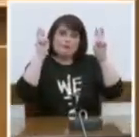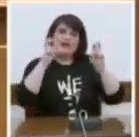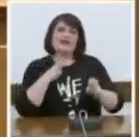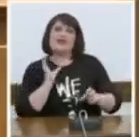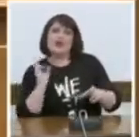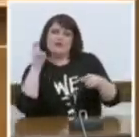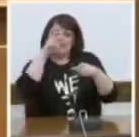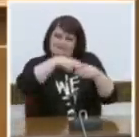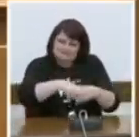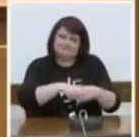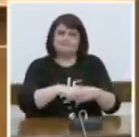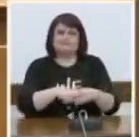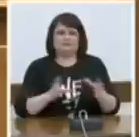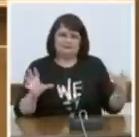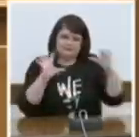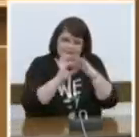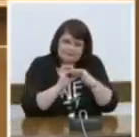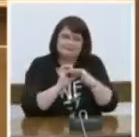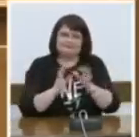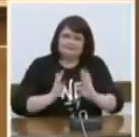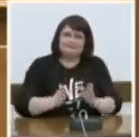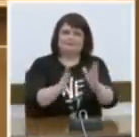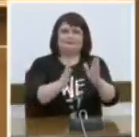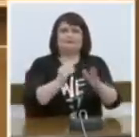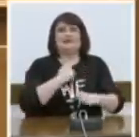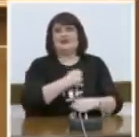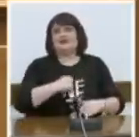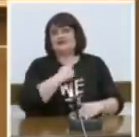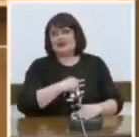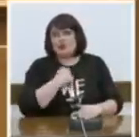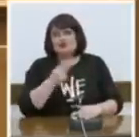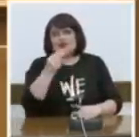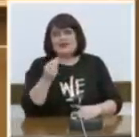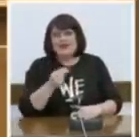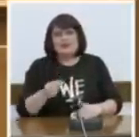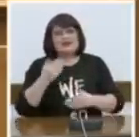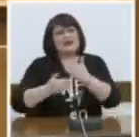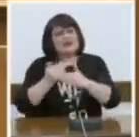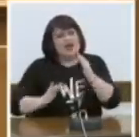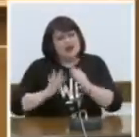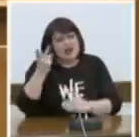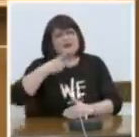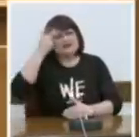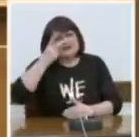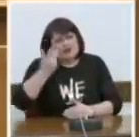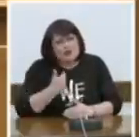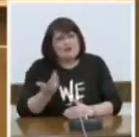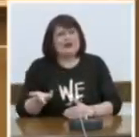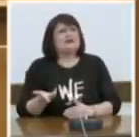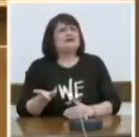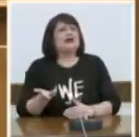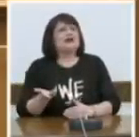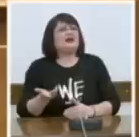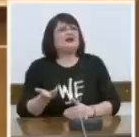εκτιμένο. Και δυστυχώς και στο επίπεδο μισθών, και στο επίπεδο διαδικασίας ανάπτυξης, και στο επίπεδο των πολιτικών